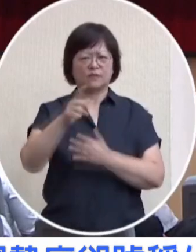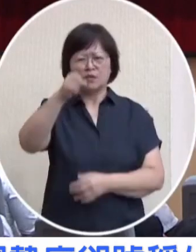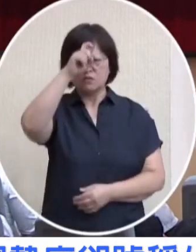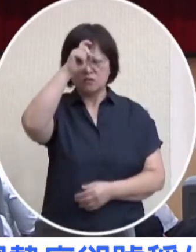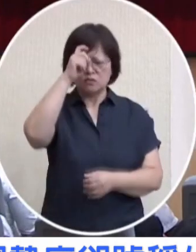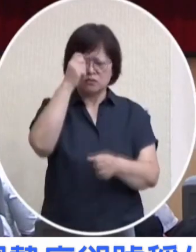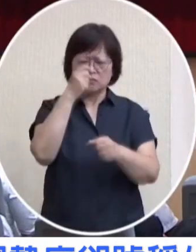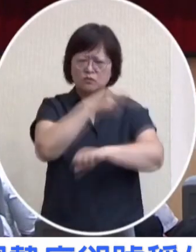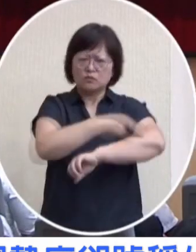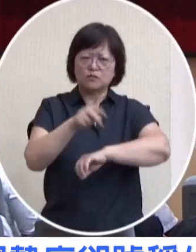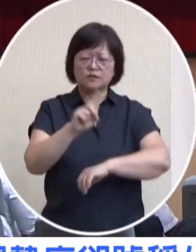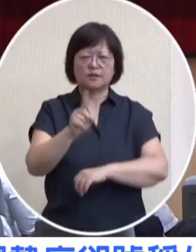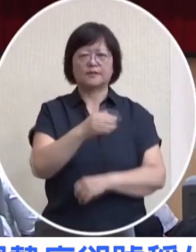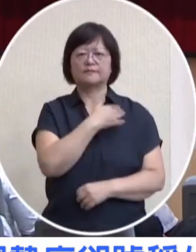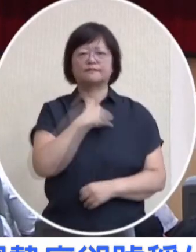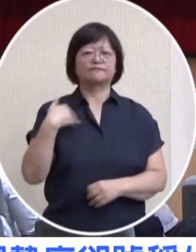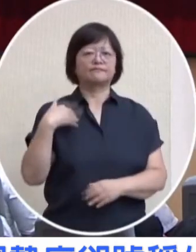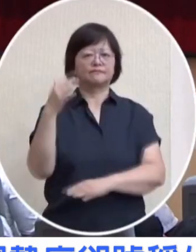没有战争的国家，